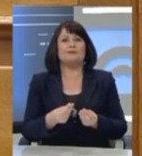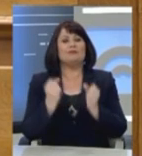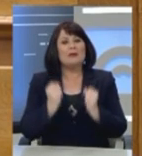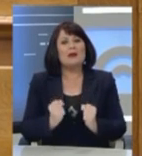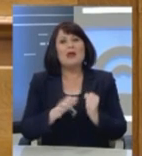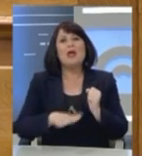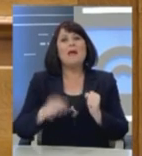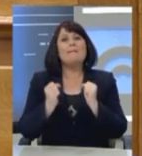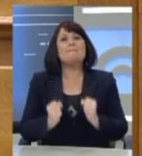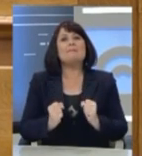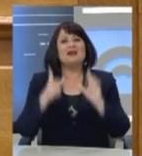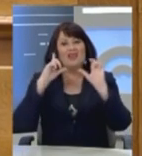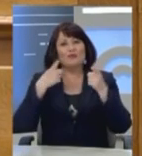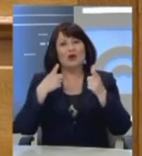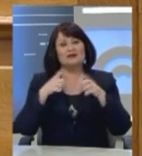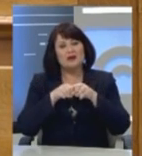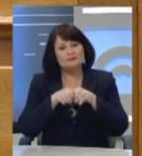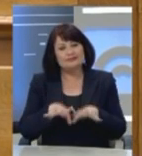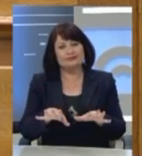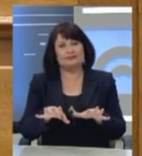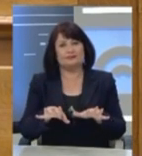στην εμπέδωση της δημοκρατίας στον τόπο μας.